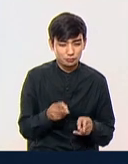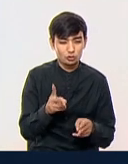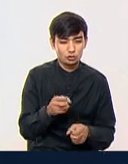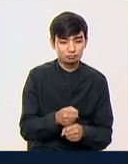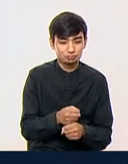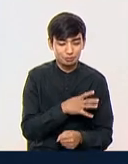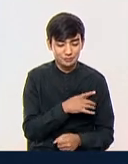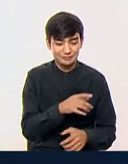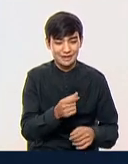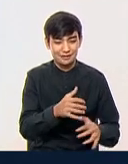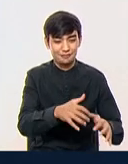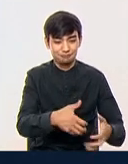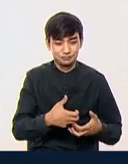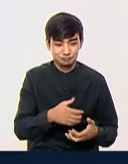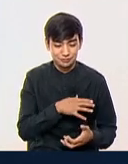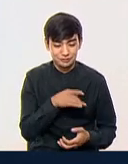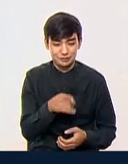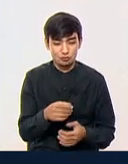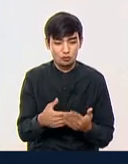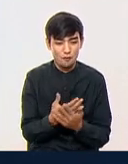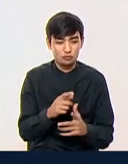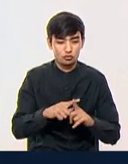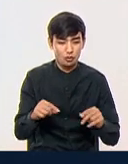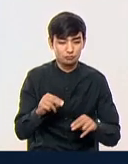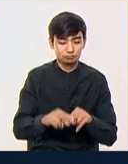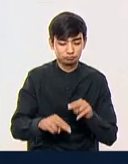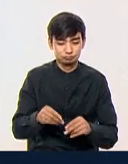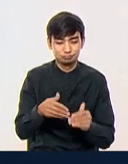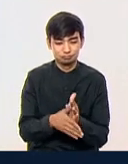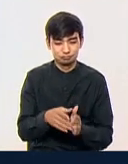барған азаматтардан тәркіленген ақшаны жаңа мектептердің құрылысына жұмсаймыз деген болатын.